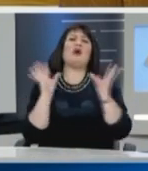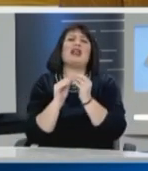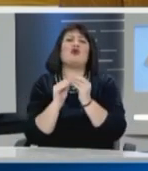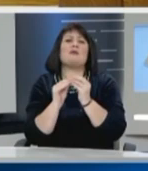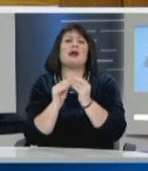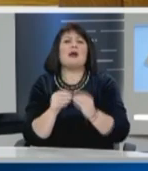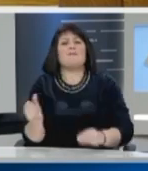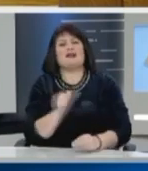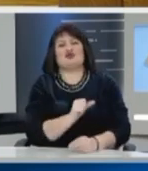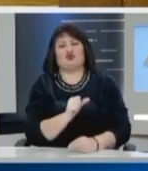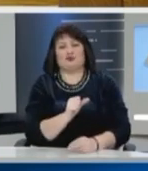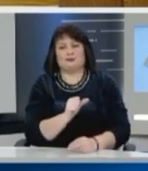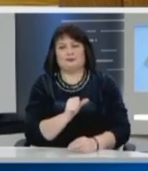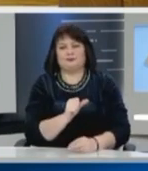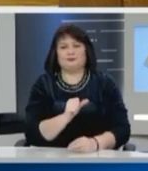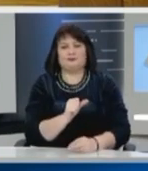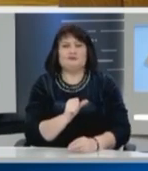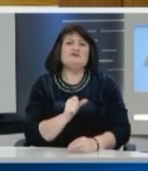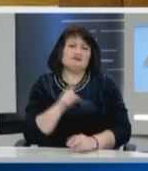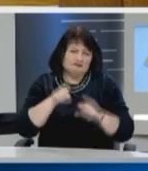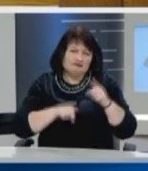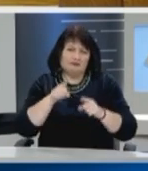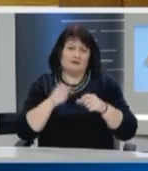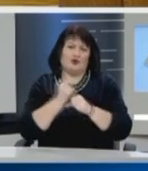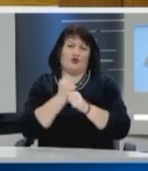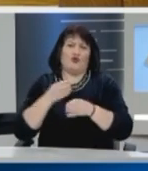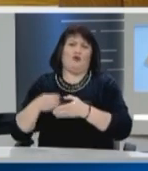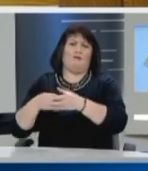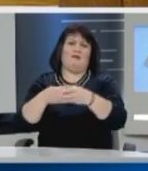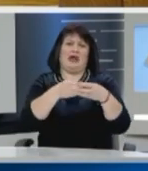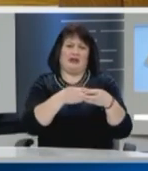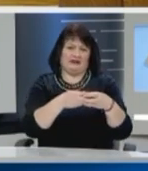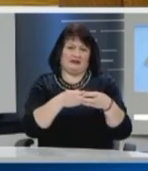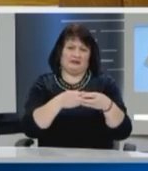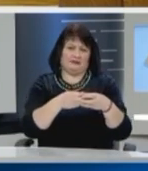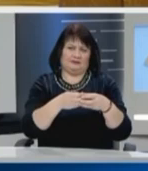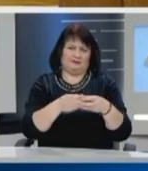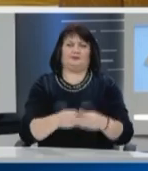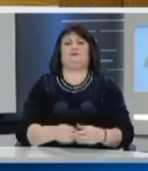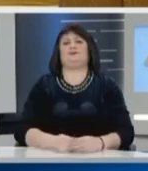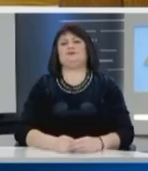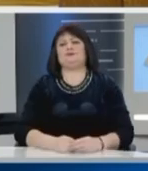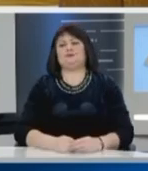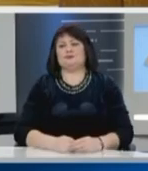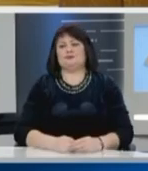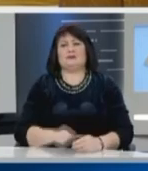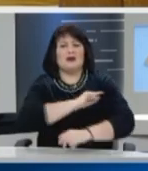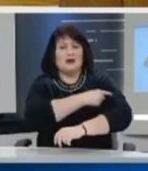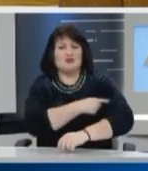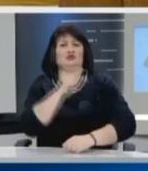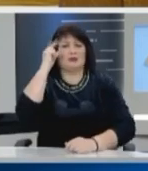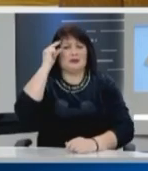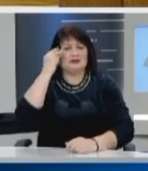αναδρομικών σε μια σειρά από κοινωνικά, από κατηγορίες, από επαγγελματίες, από